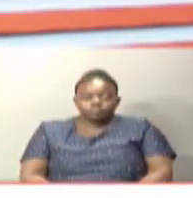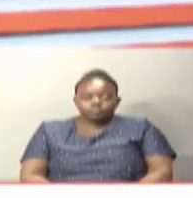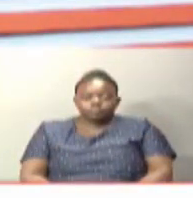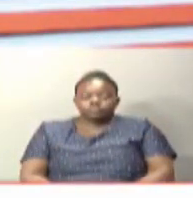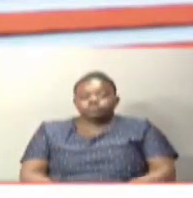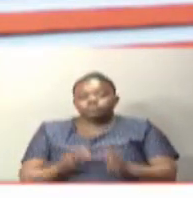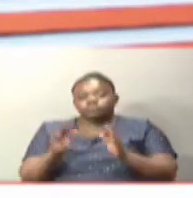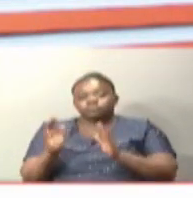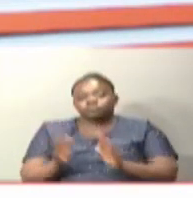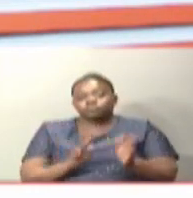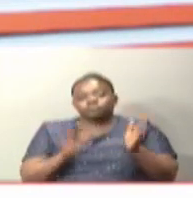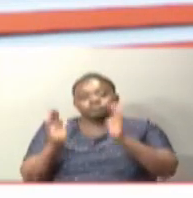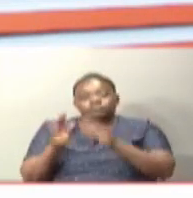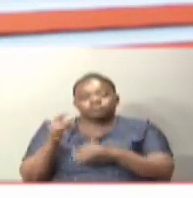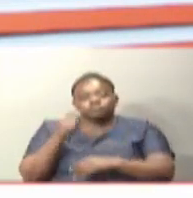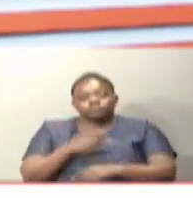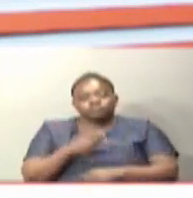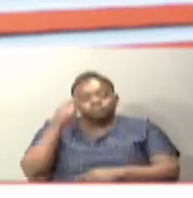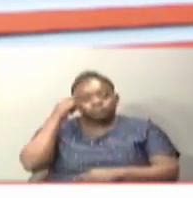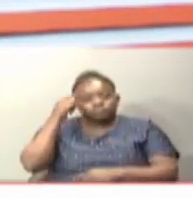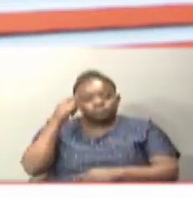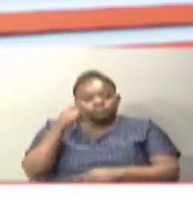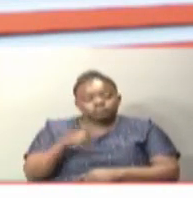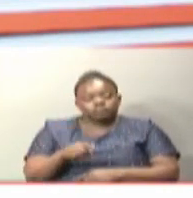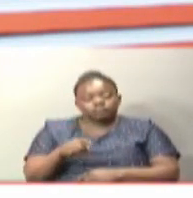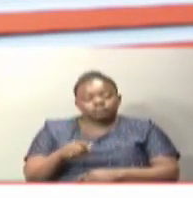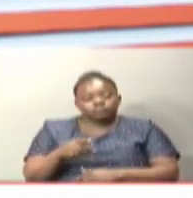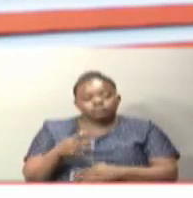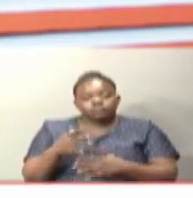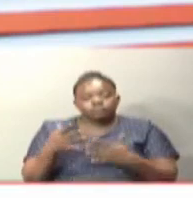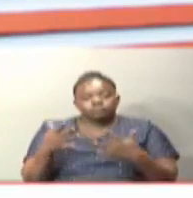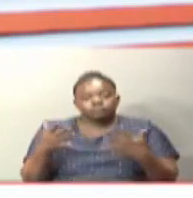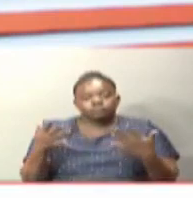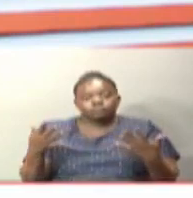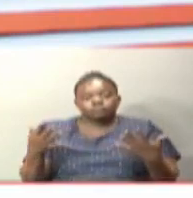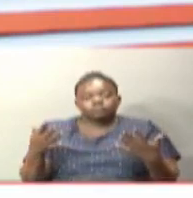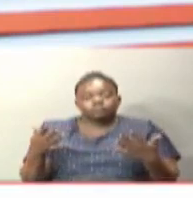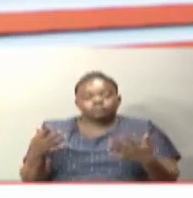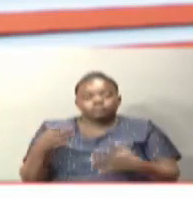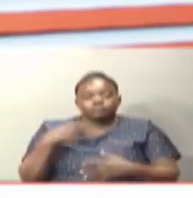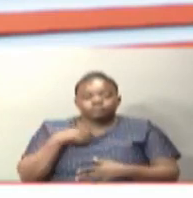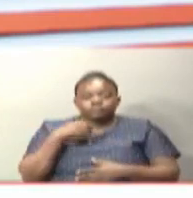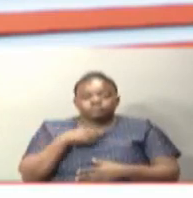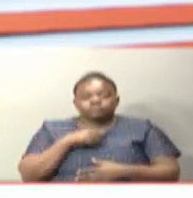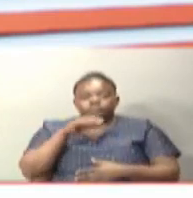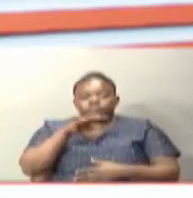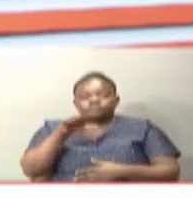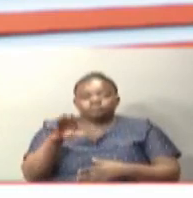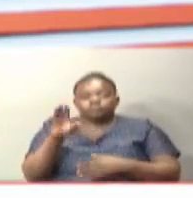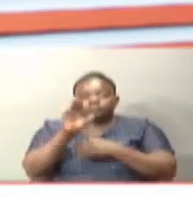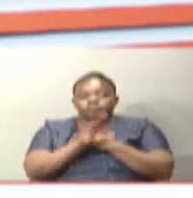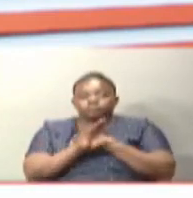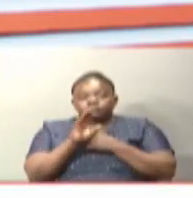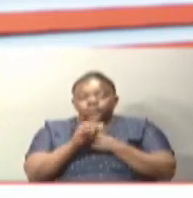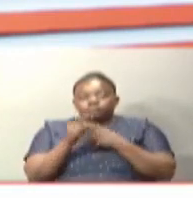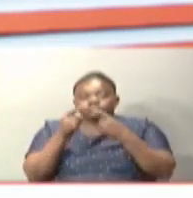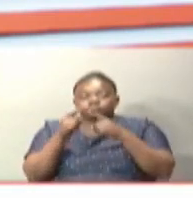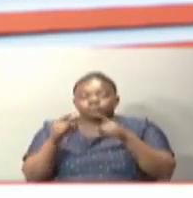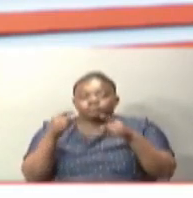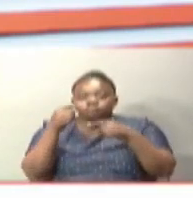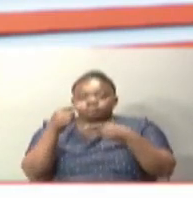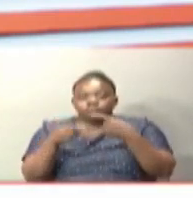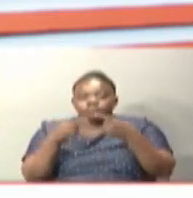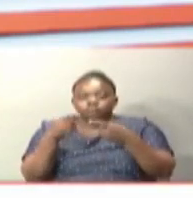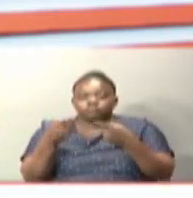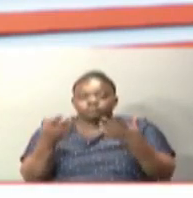nga beetegekera okuza olunaku lwabwe olwa Tarehe Sita. Abamagye mu bitundu by'eggwanga eby'enjawulo bano bakyagenda mu